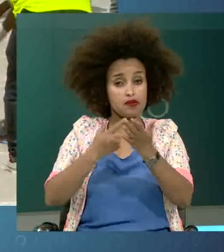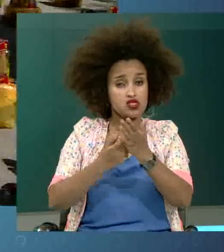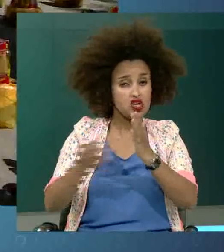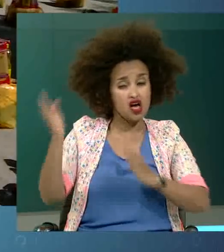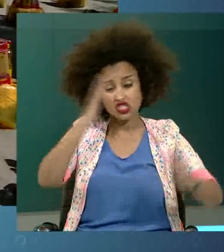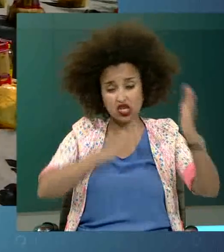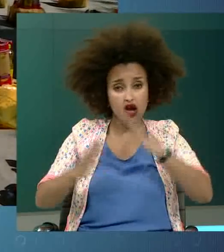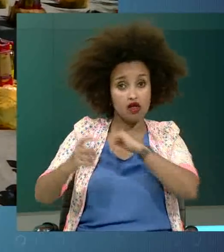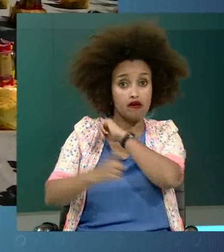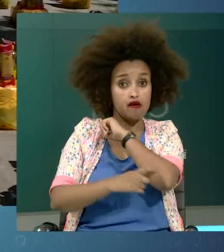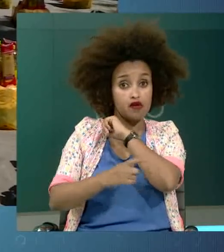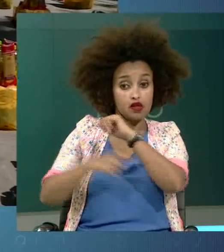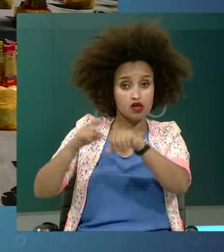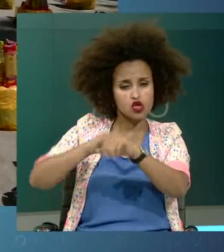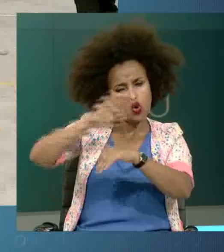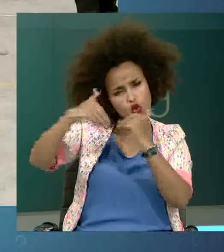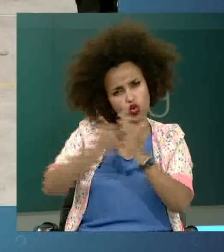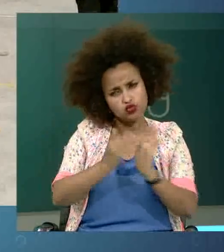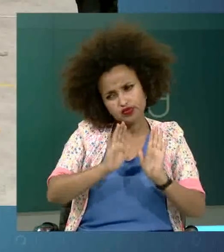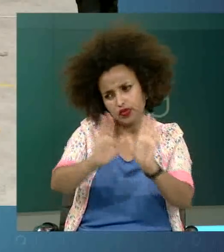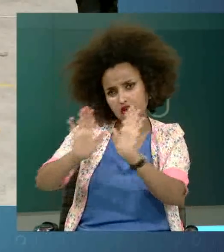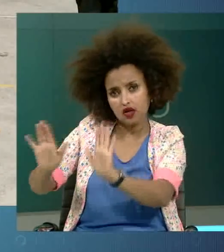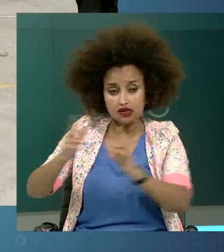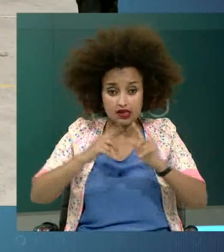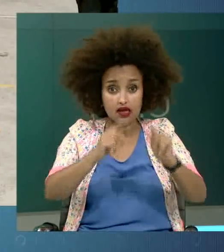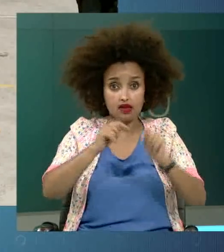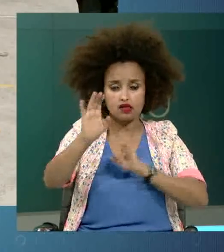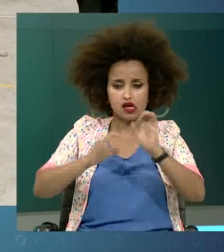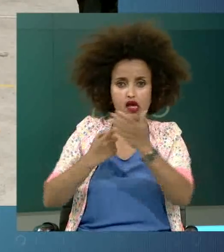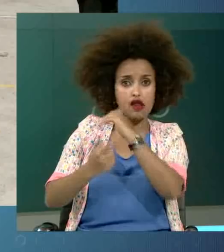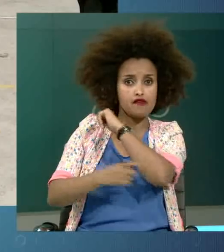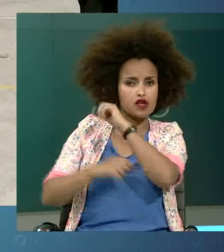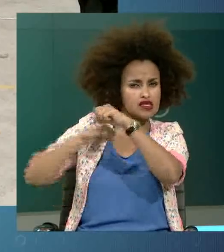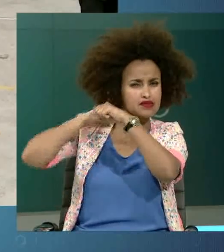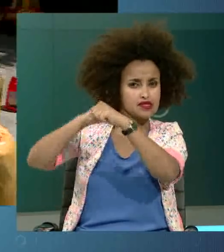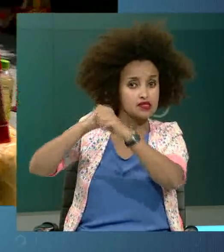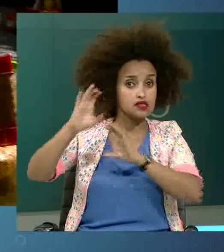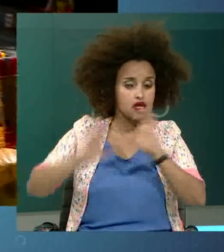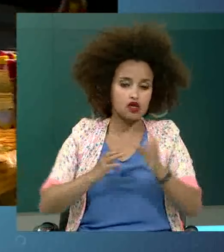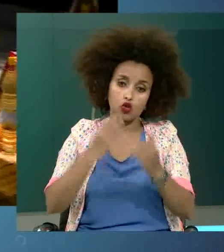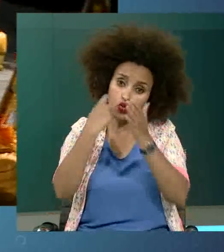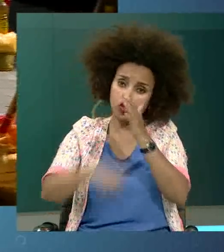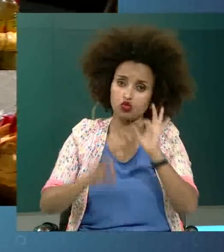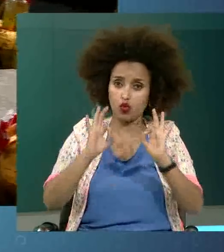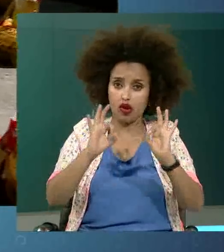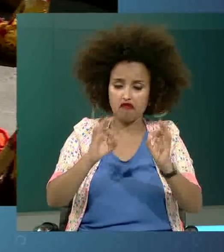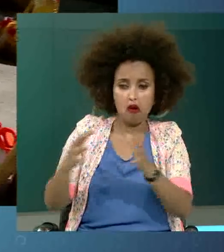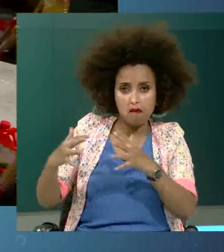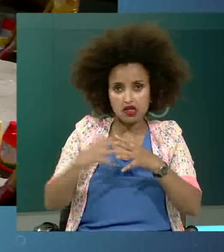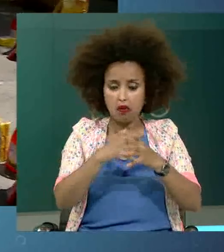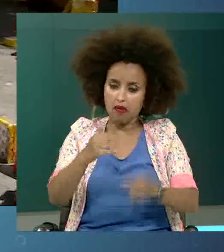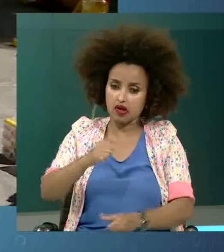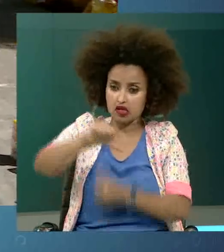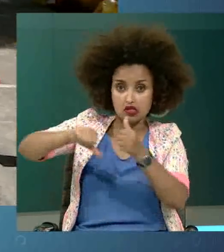አስቸጋሪና ፈታኝ ወቅት ሁሉም በእያለበት የራሱን ጥረት ሲያደርግና ይህንን ፈተና ለመቋቋም ሲተጋ ውጤቱ ያማረ ይሆናል። መተባበር መተጋገዝ